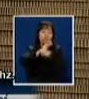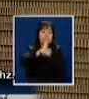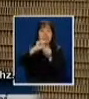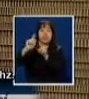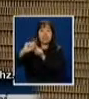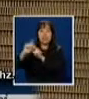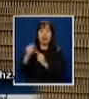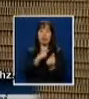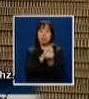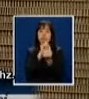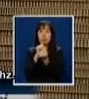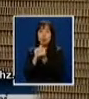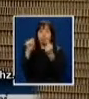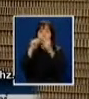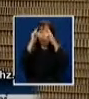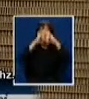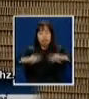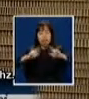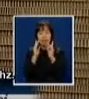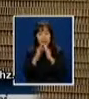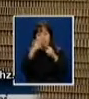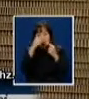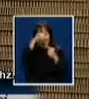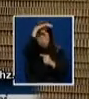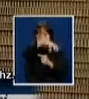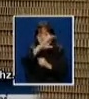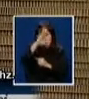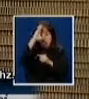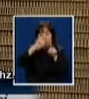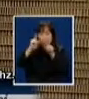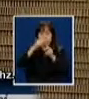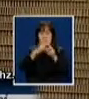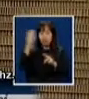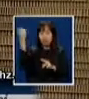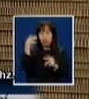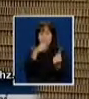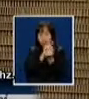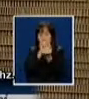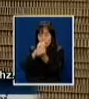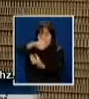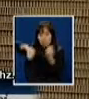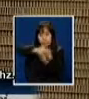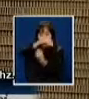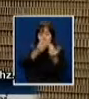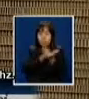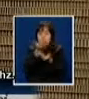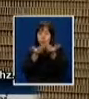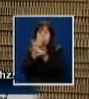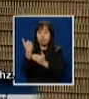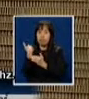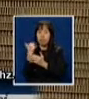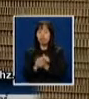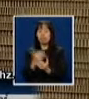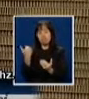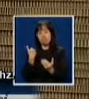ไปพบกับค่ายสื่อสองขาใหญ่นะครับแล้วก็จะพยายามพบปะกับผู้คนอื่นเพื่อเพิ่มความหลากหลายต่อไปได้